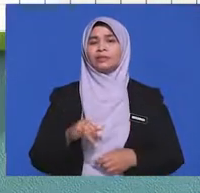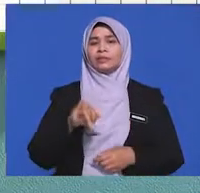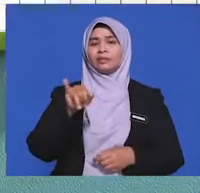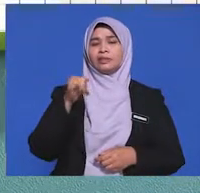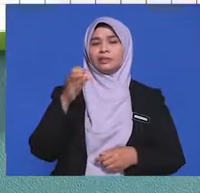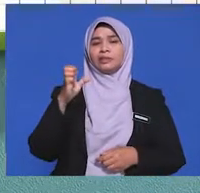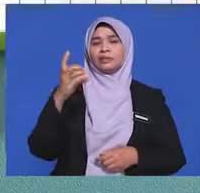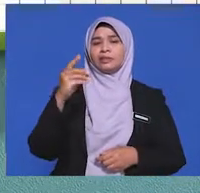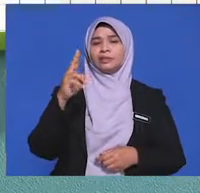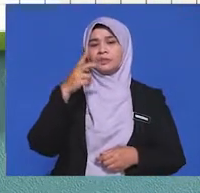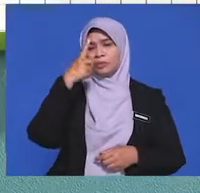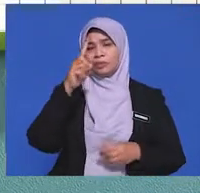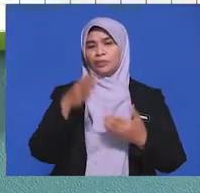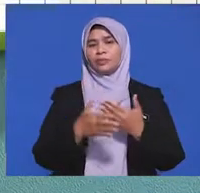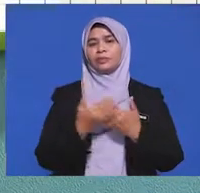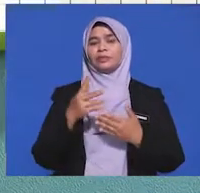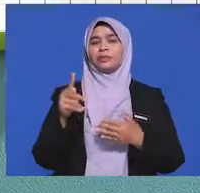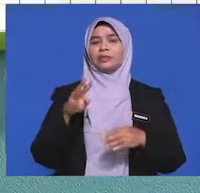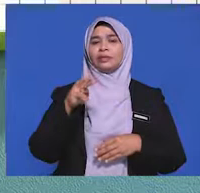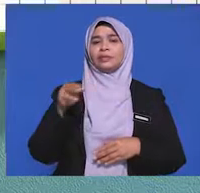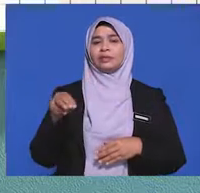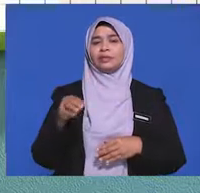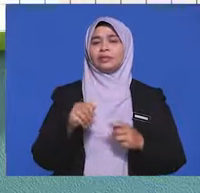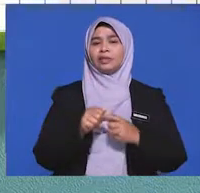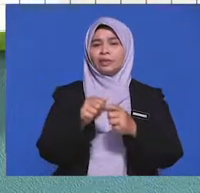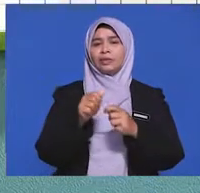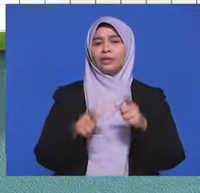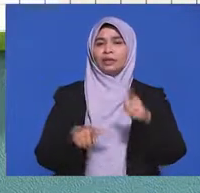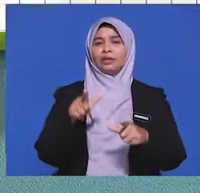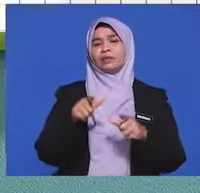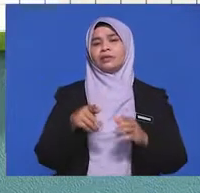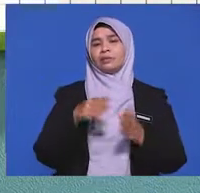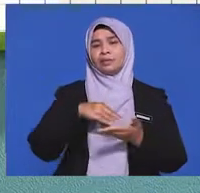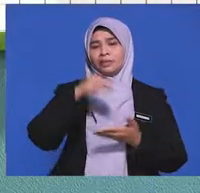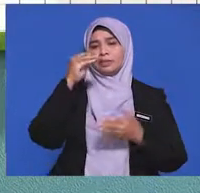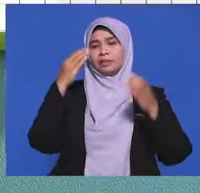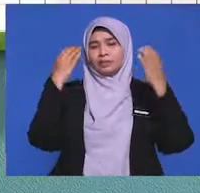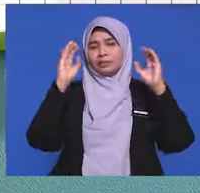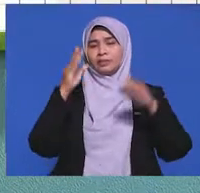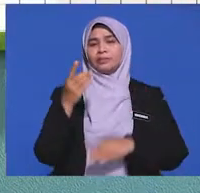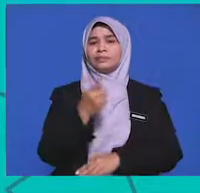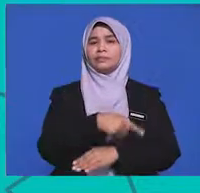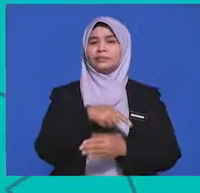bagi memudahkan murid-murid mengikuti langkah demi langkah pengajaran cikgu pada hari ini.